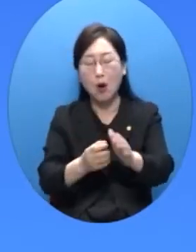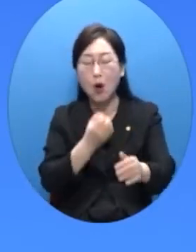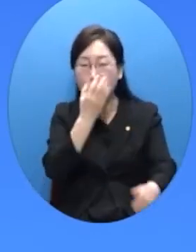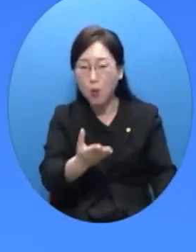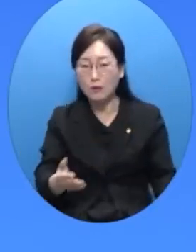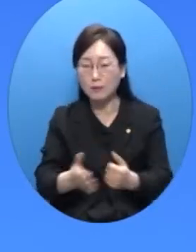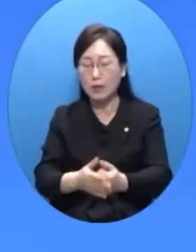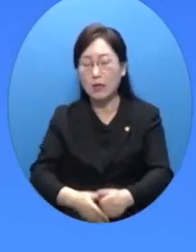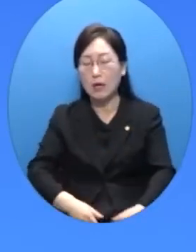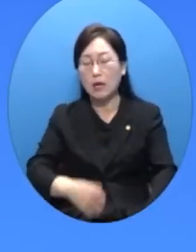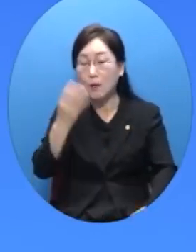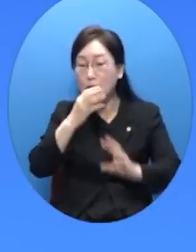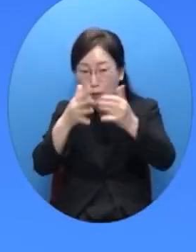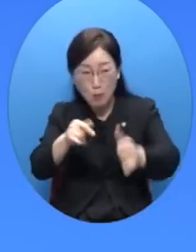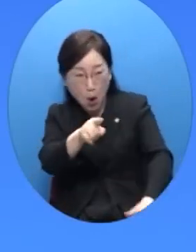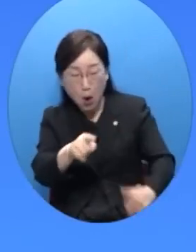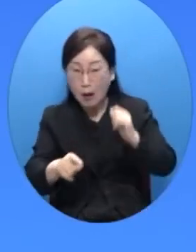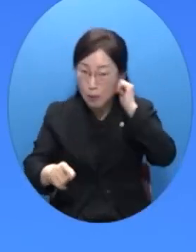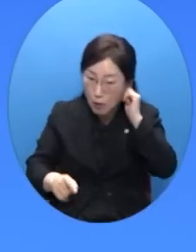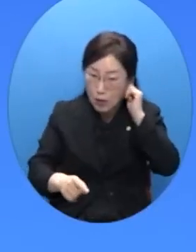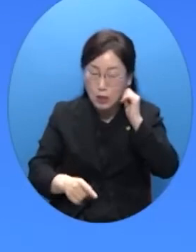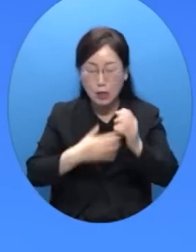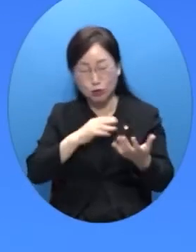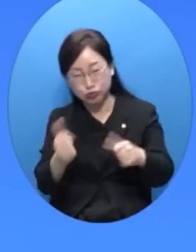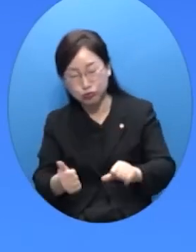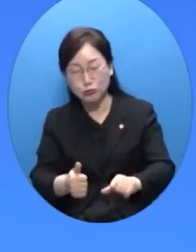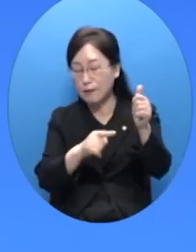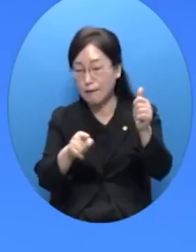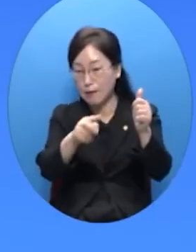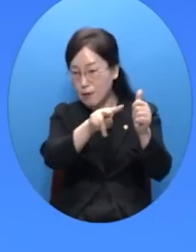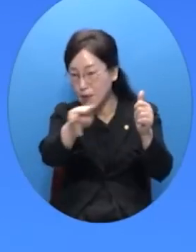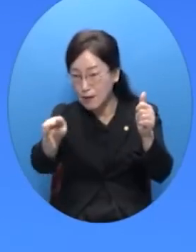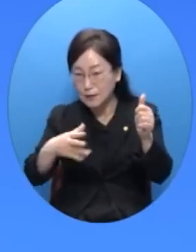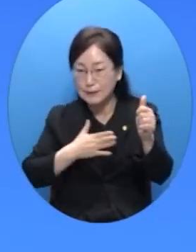없어 여기까지 끌고 왔냐고 불평을 합니다.